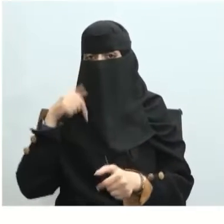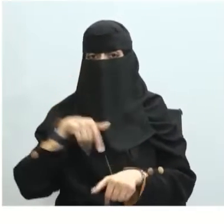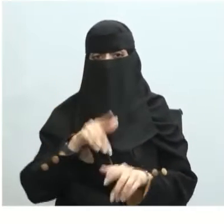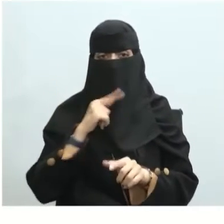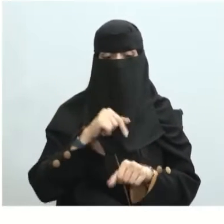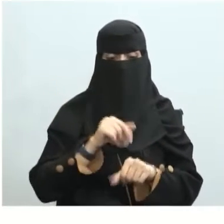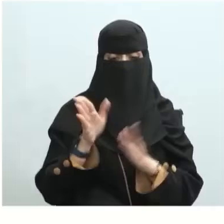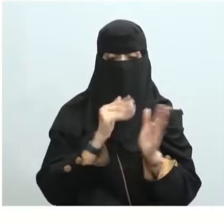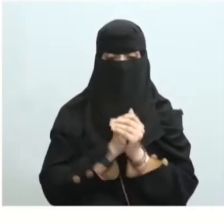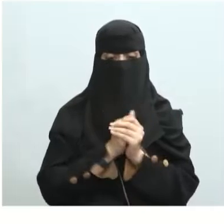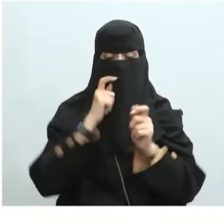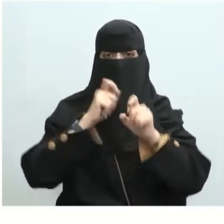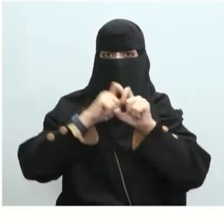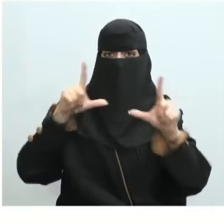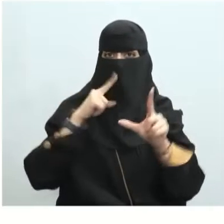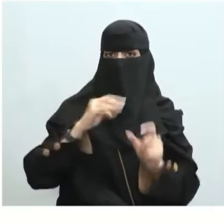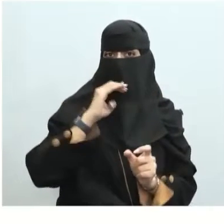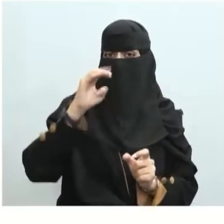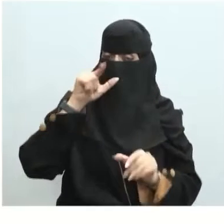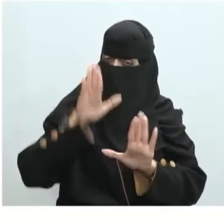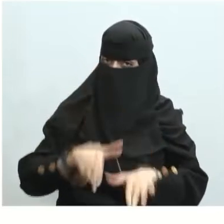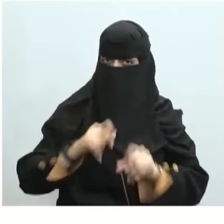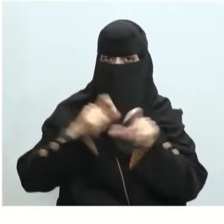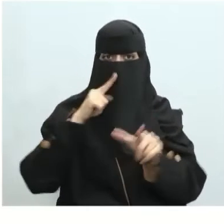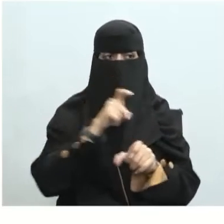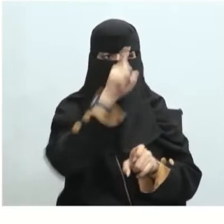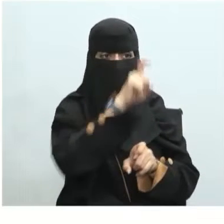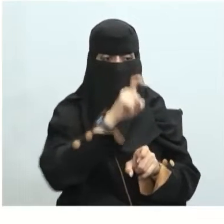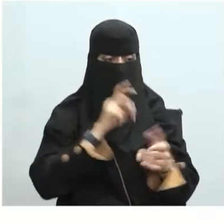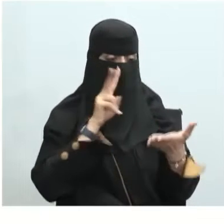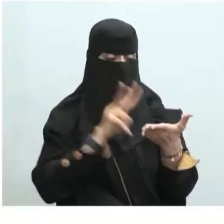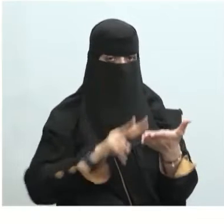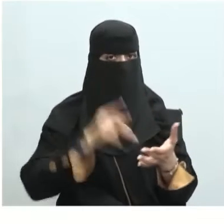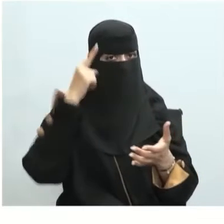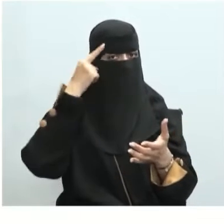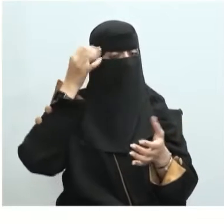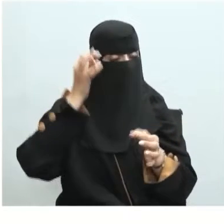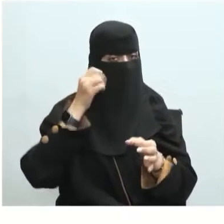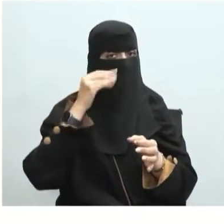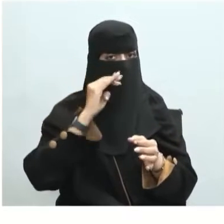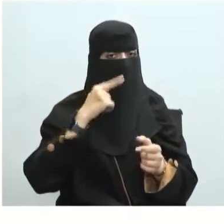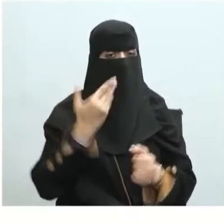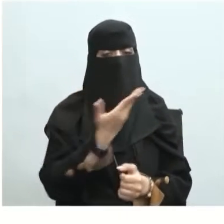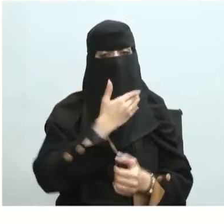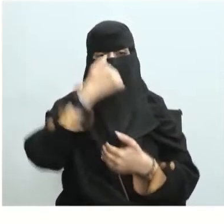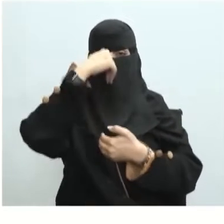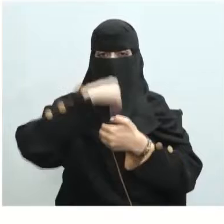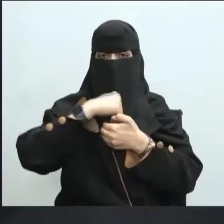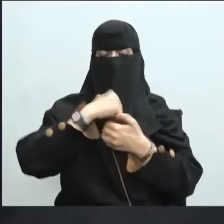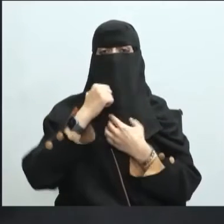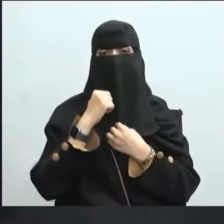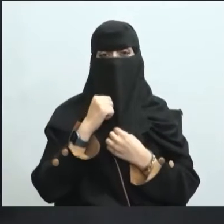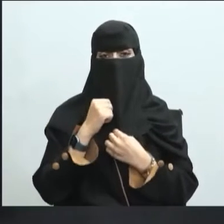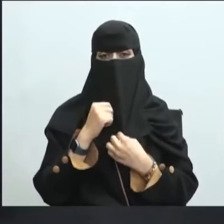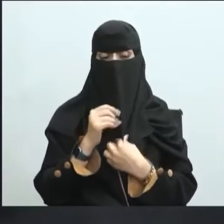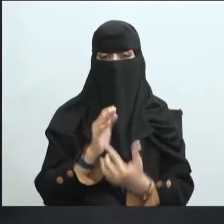الاجوبه وضوح الاجوبه من اسئله القارئ والقدره على الاقناع العقلي والتاثير الوجداني القدره على الاقناع